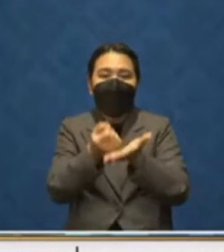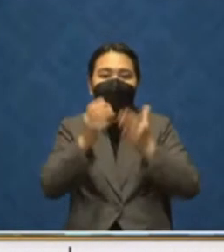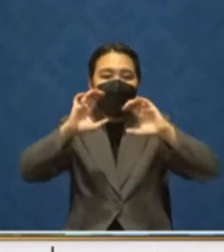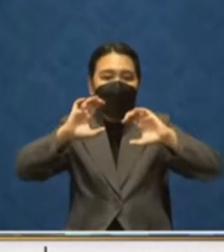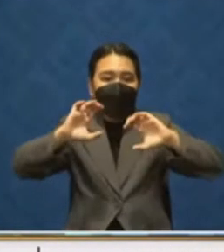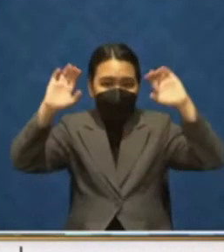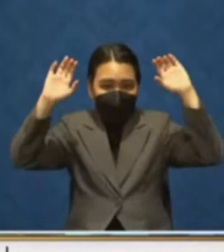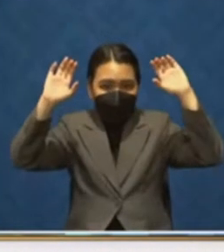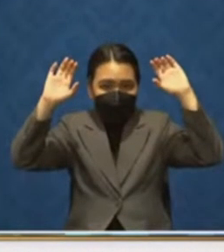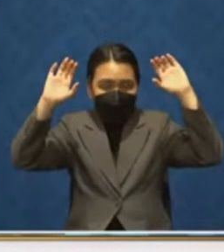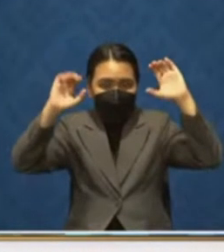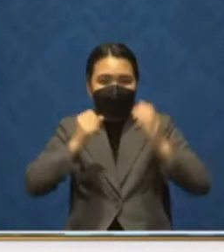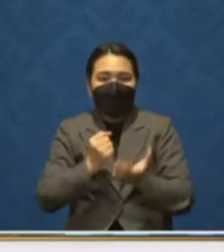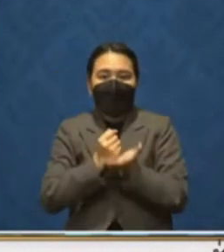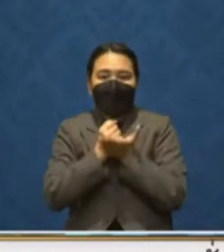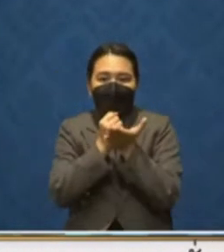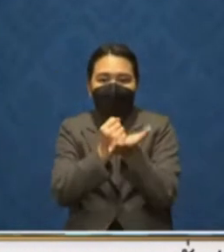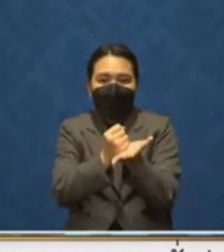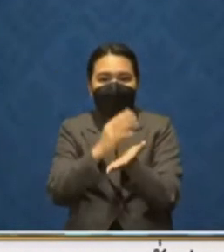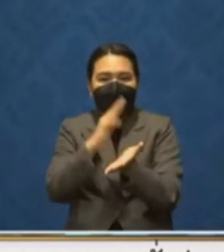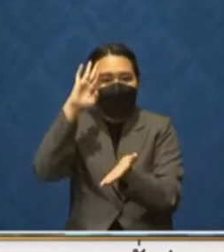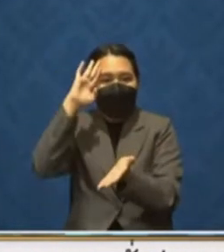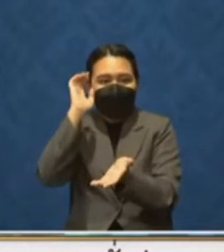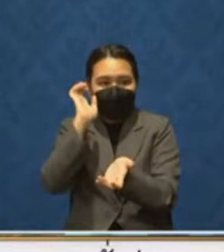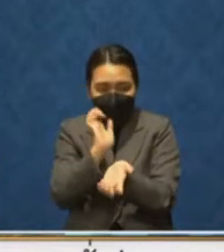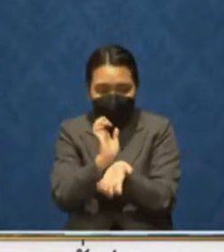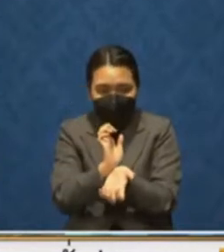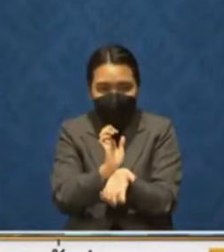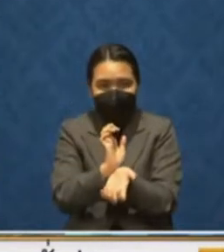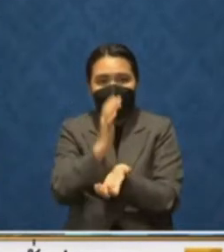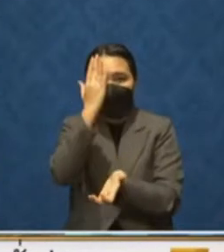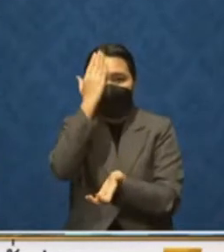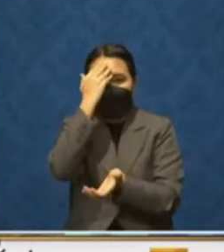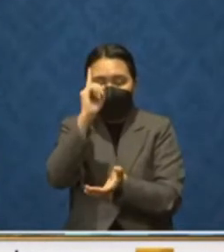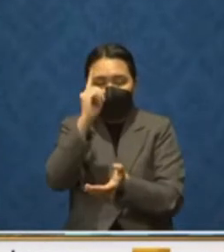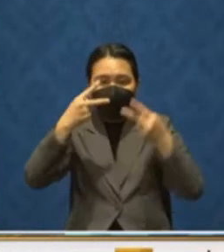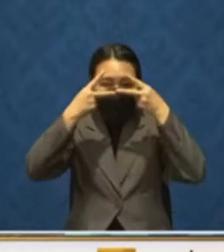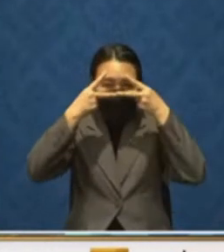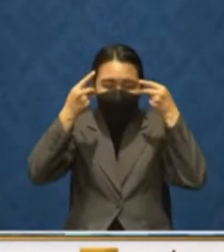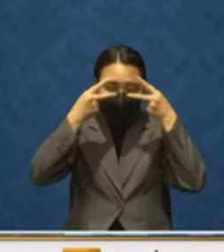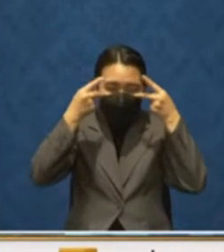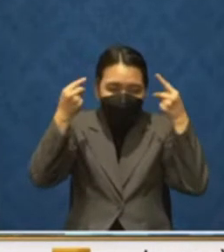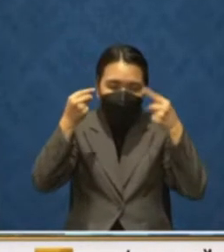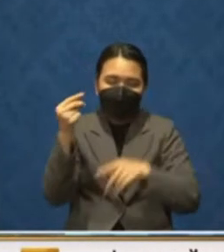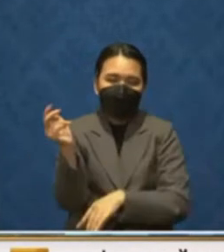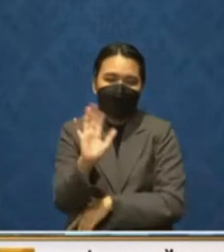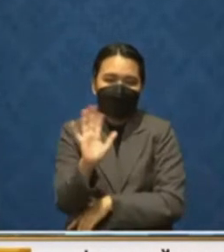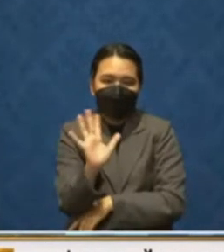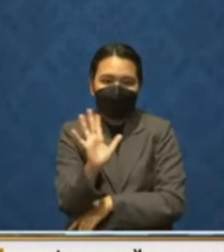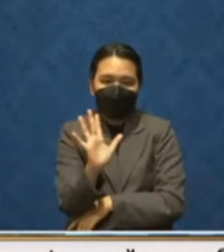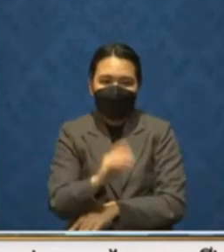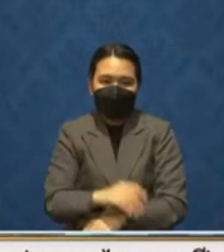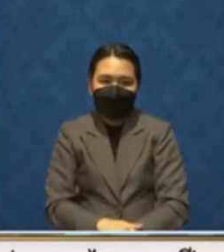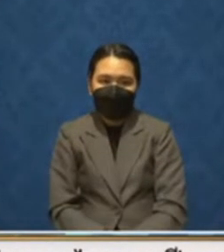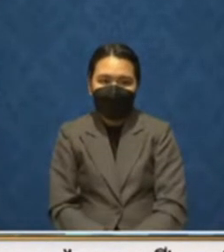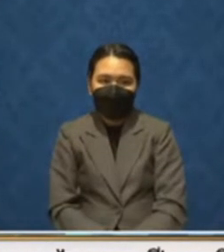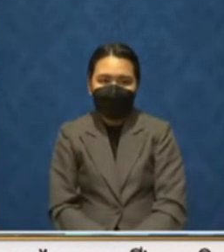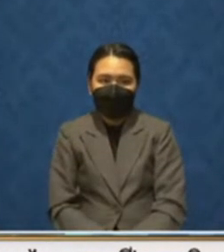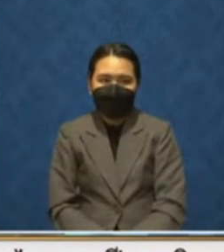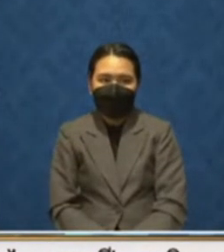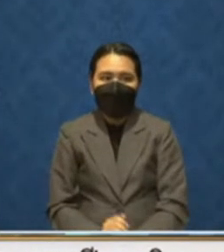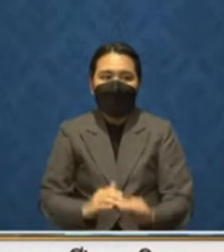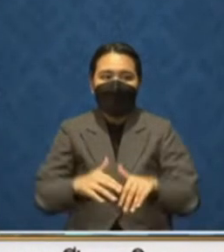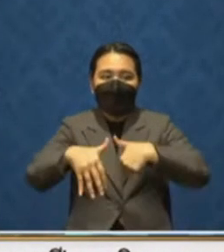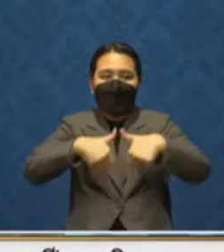ช่วยเหลือตำรวจนะเพื่อไม่ให้มีโจรผู้ร้ายมากขึ้นนะครับคนไทยเป็นหนี้